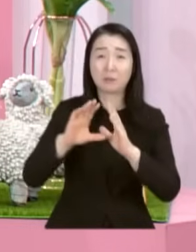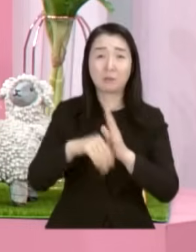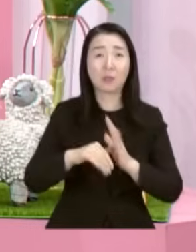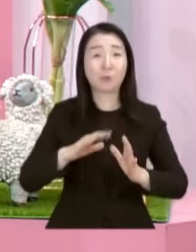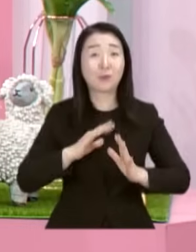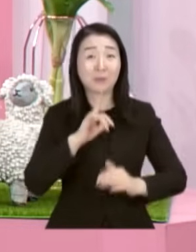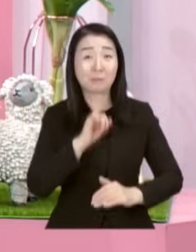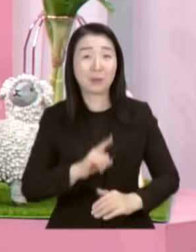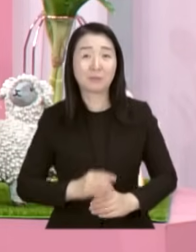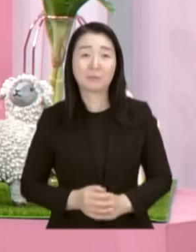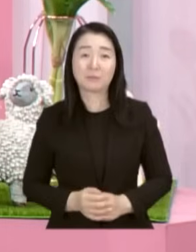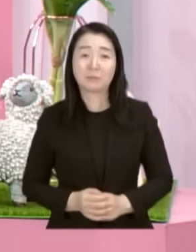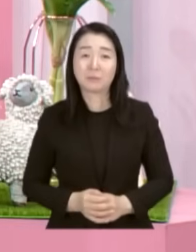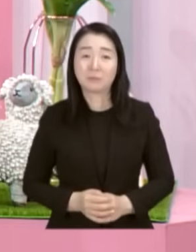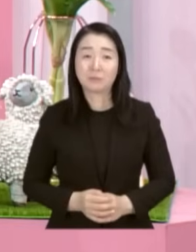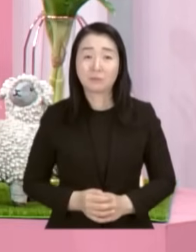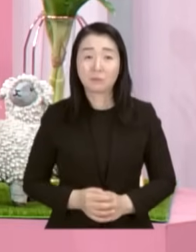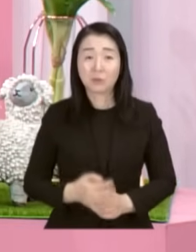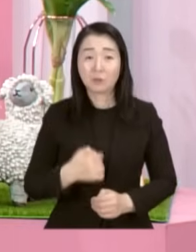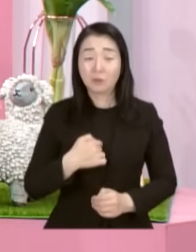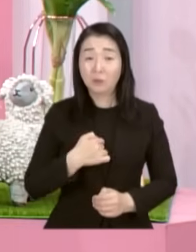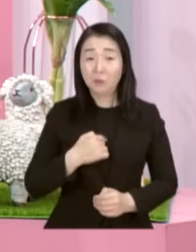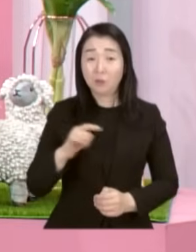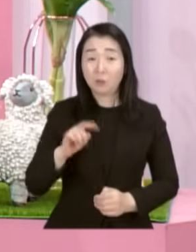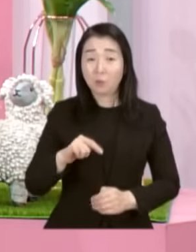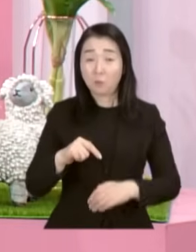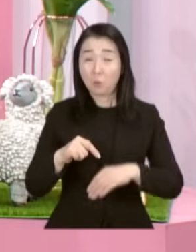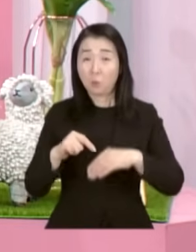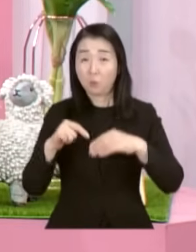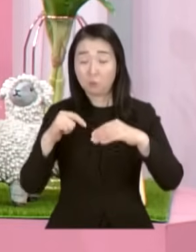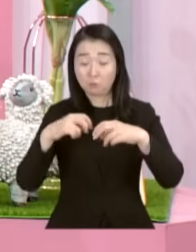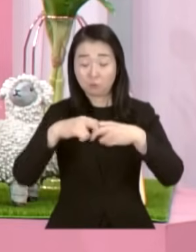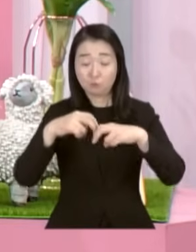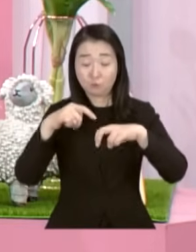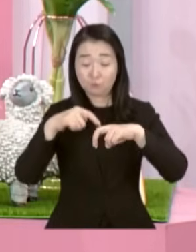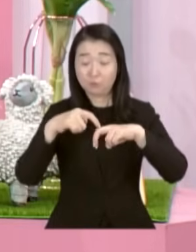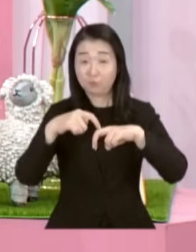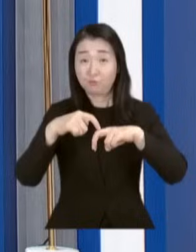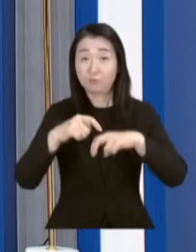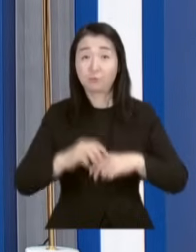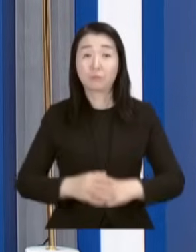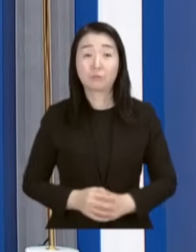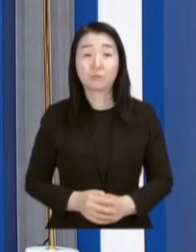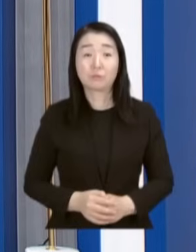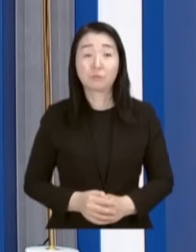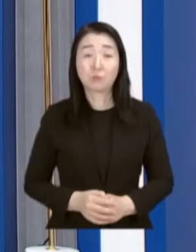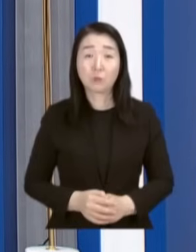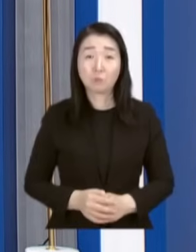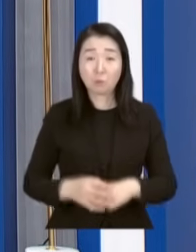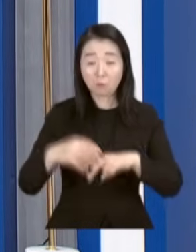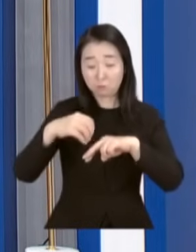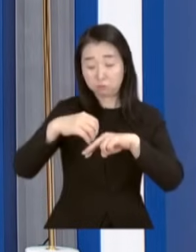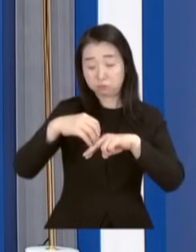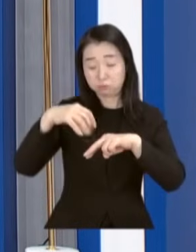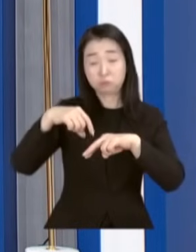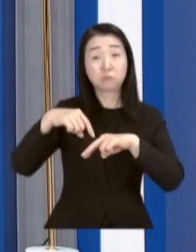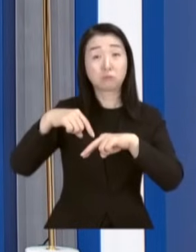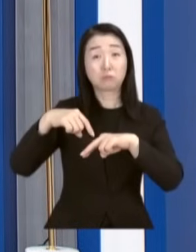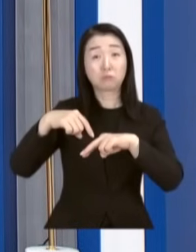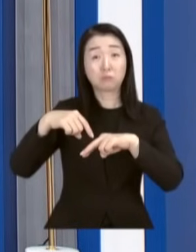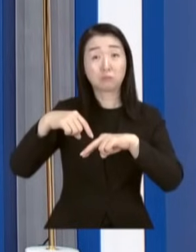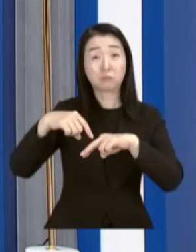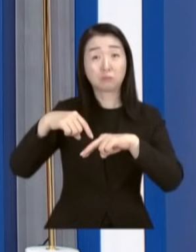받으면 그렇게 놀랬겠죠. 네. 갑자기 저는 이제 요 바로 요 자리예요. 네, 무릎에. 무릎에 뭐가 종기가